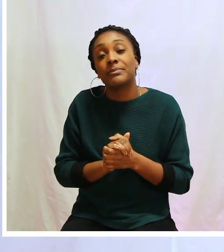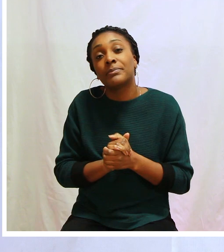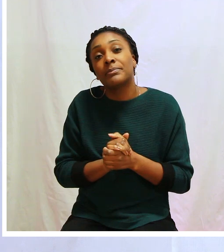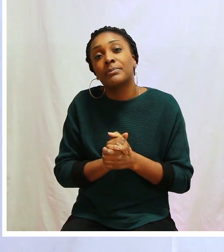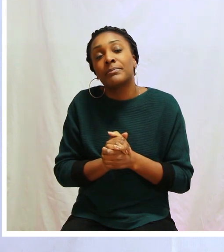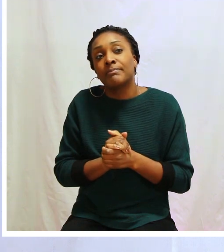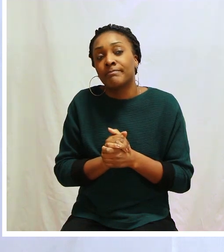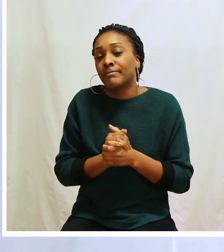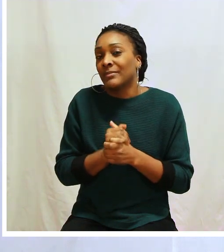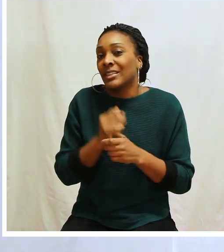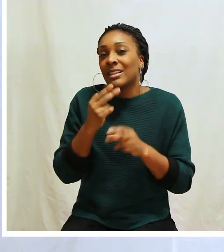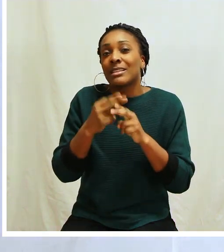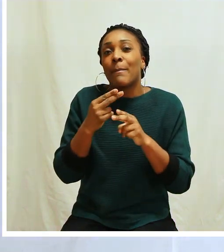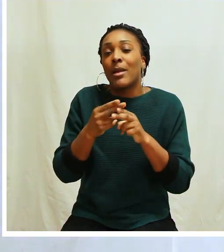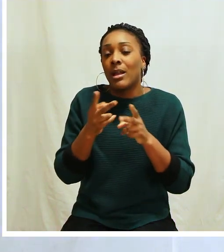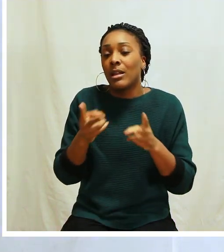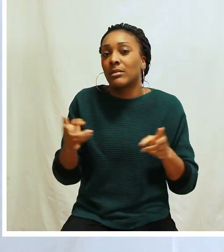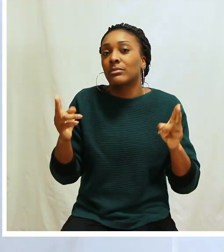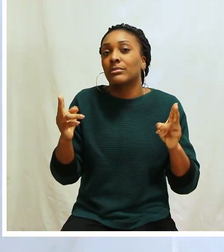Ce temps d'épreuve